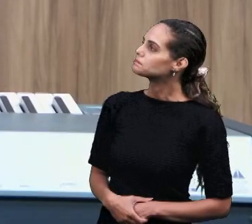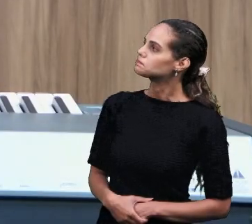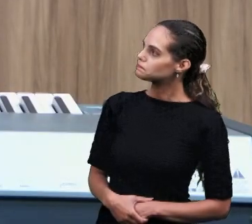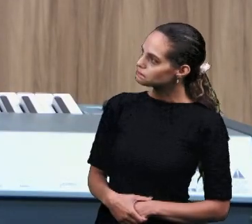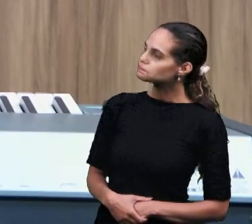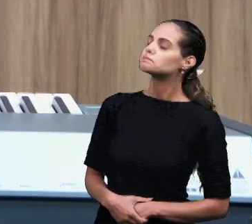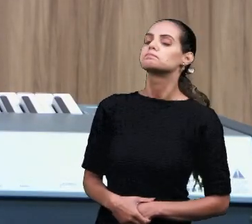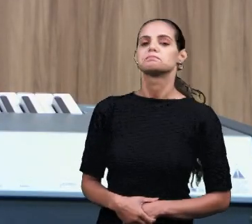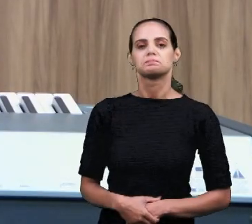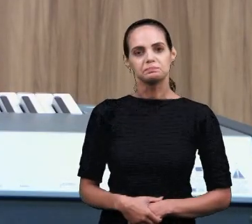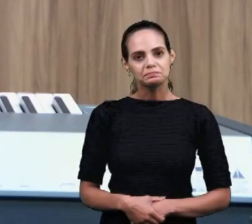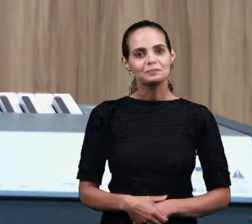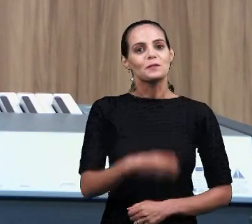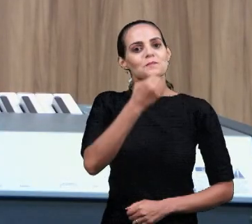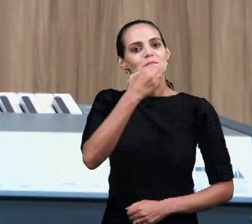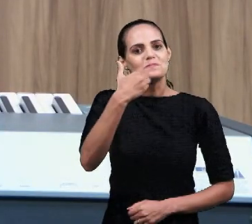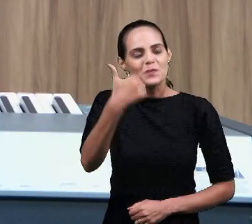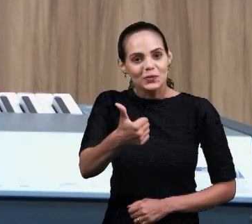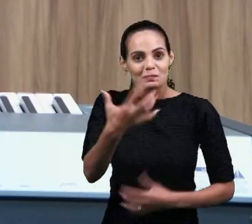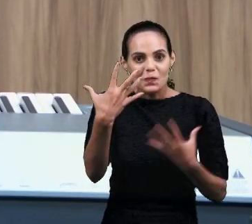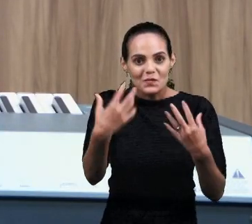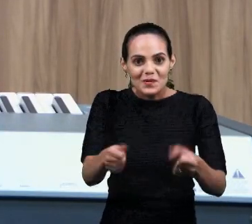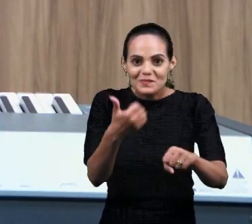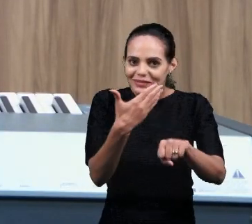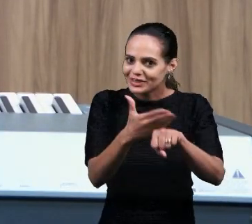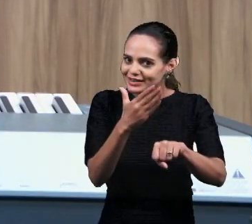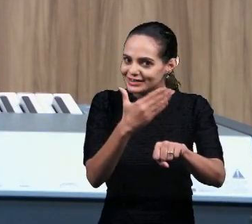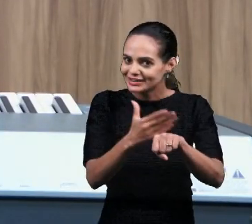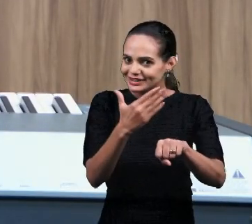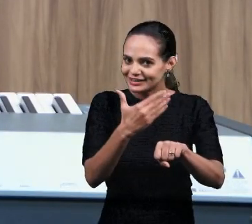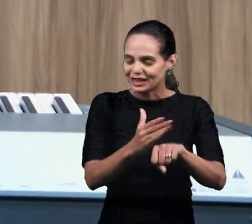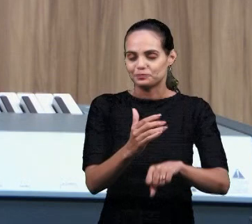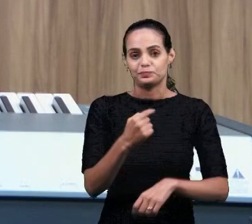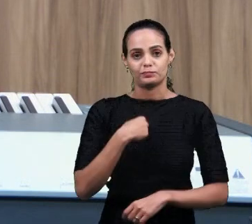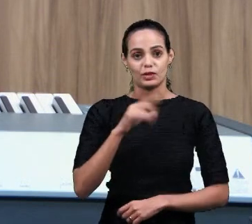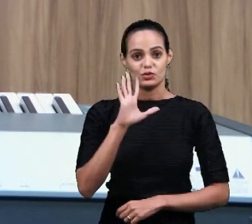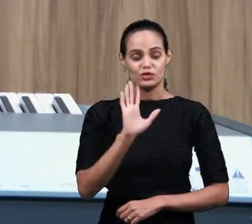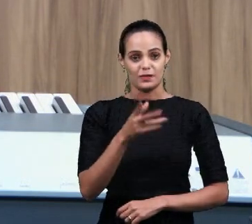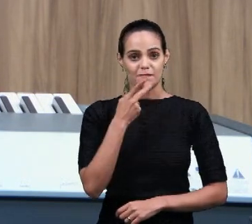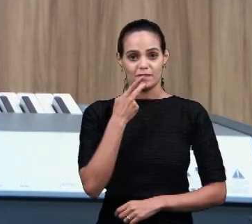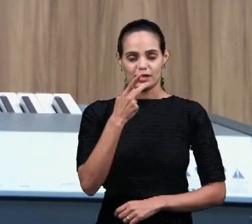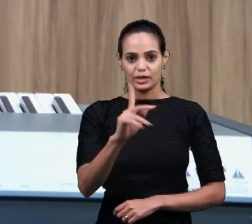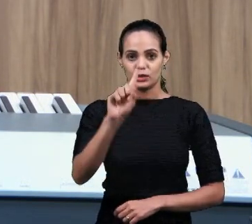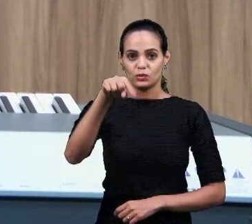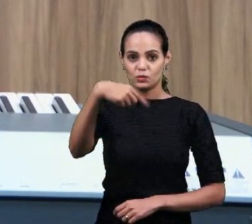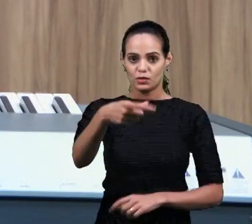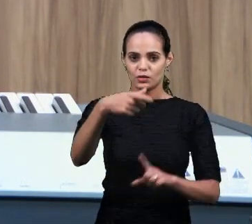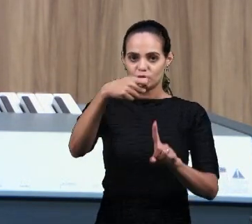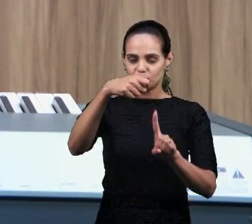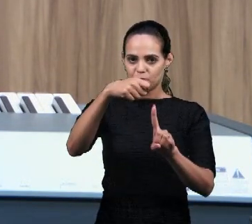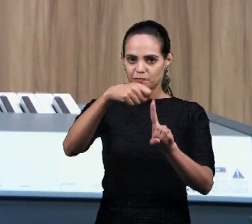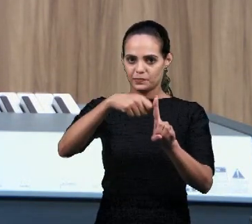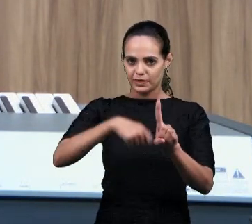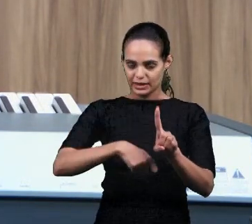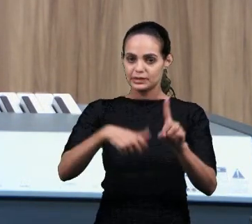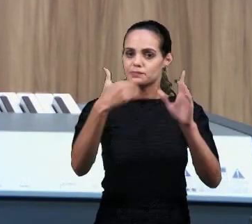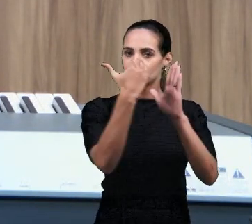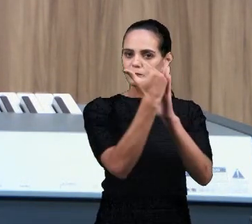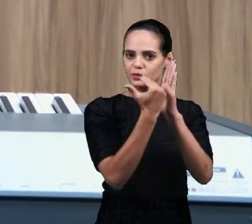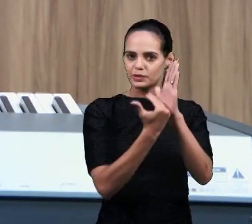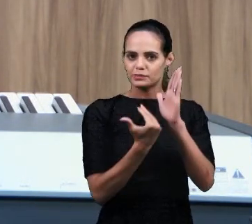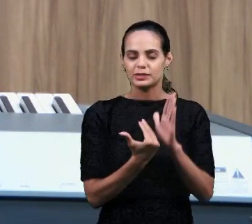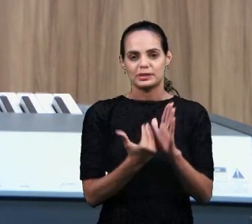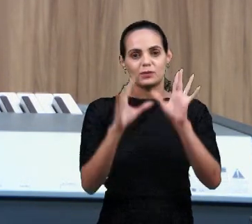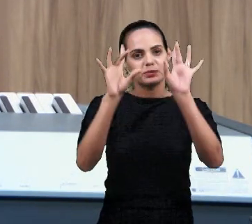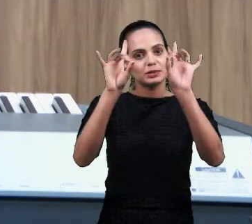Très bien, nous allons nous entraîner. Comme je vous ai dit, le mois prochain, nous allons voir une programmation spéciale. Donc,